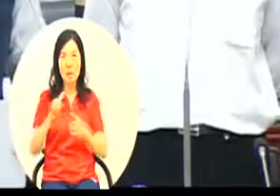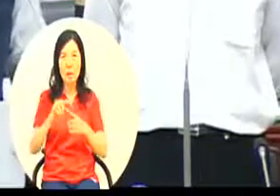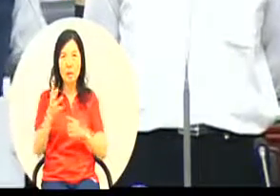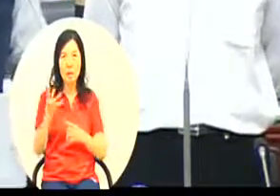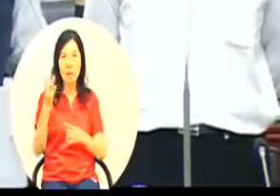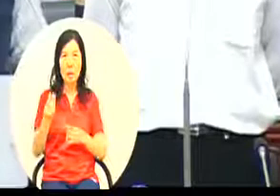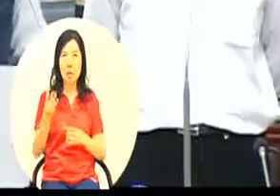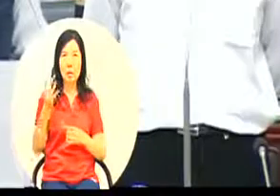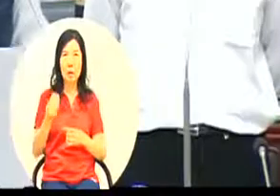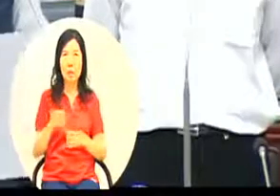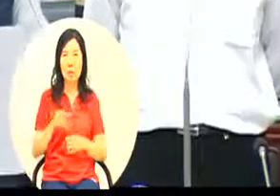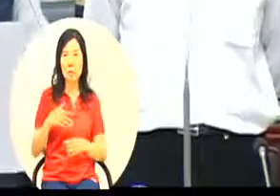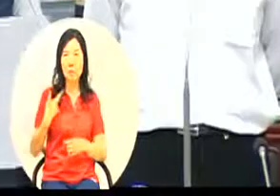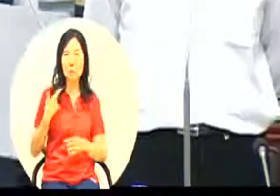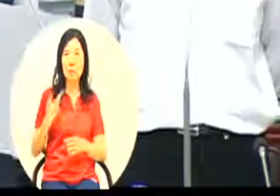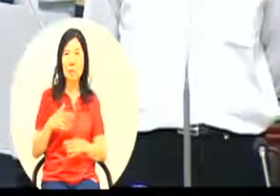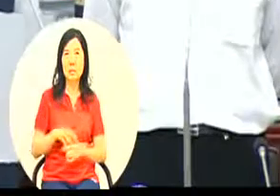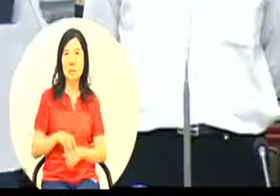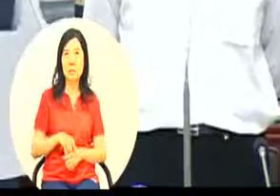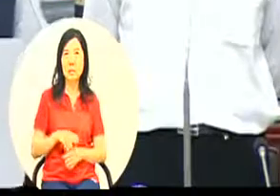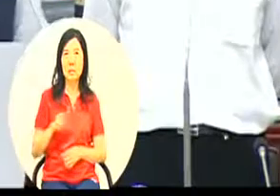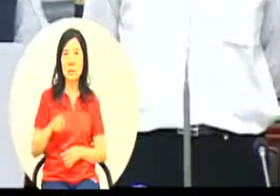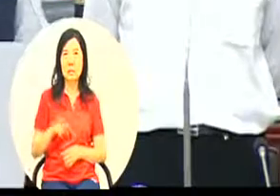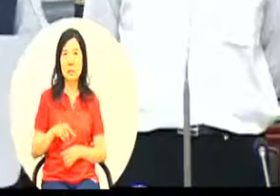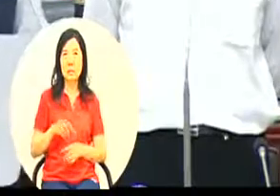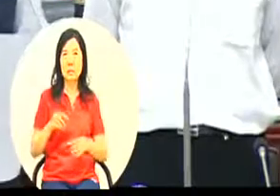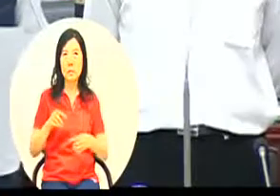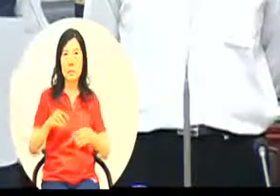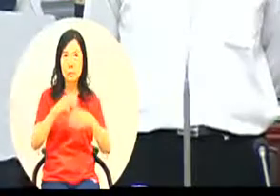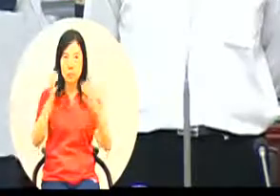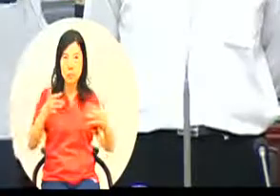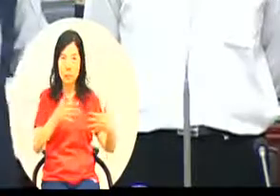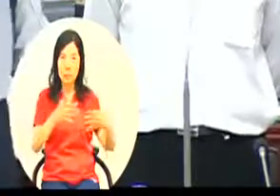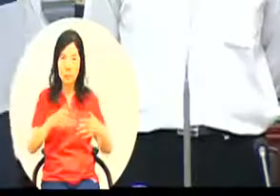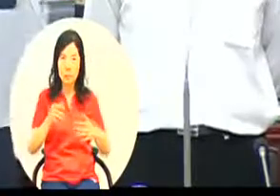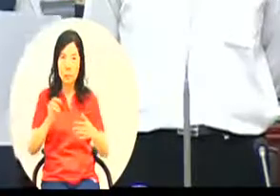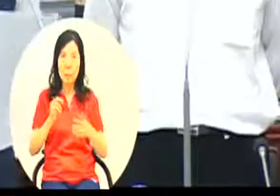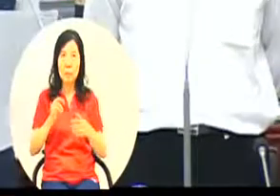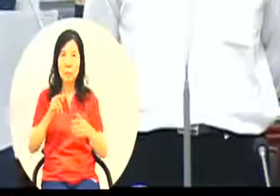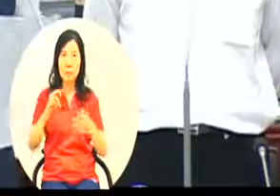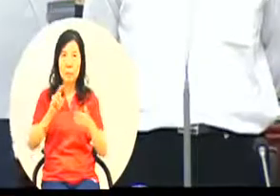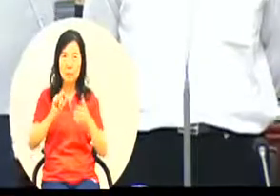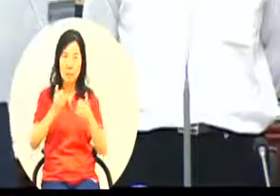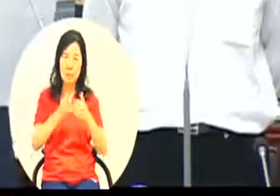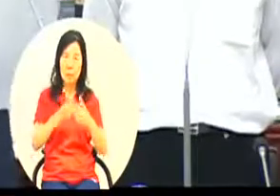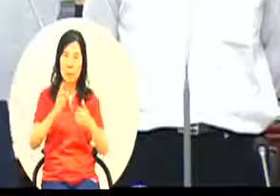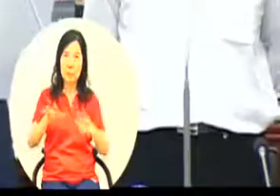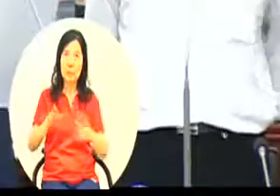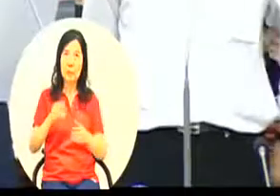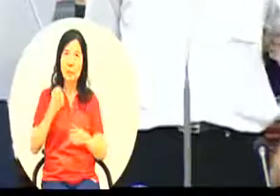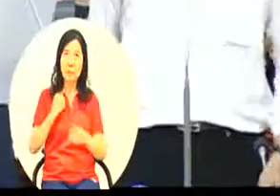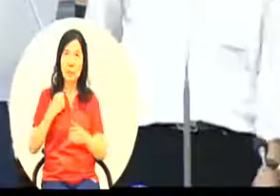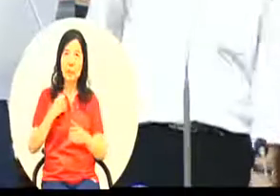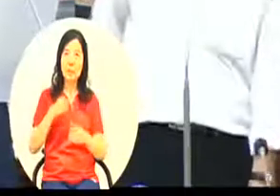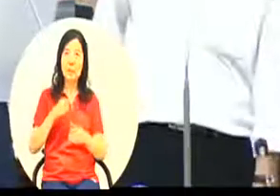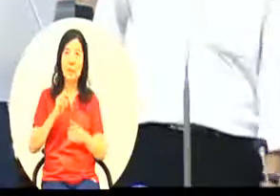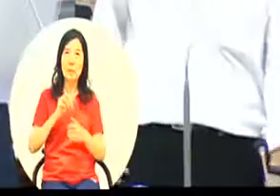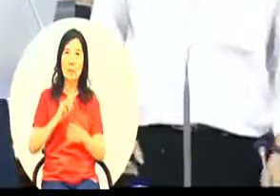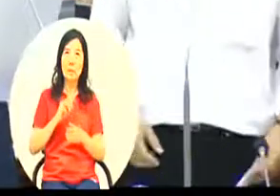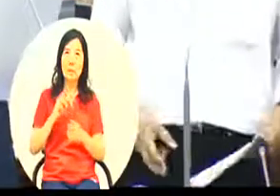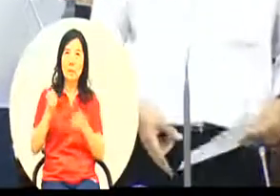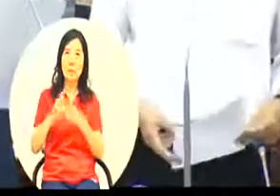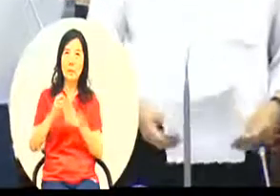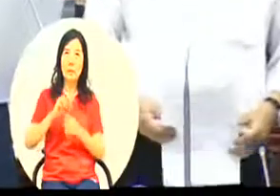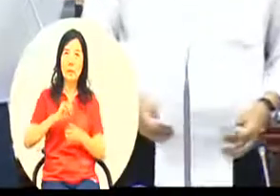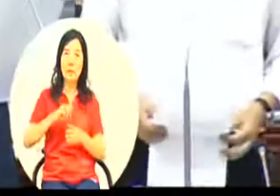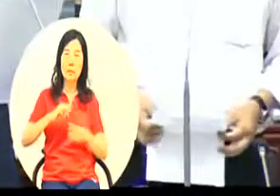那其实，透过这次总咨询的机会，我也希望让他们知道说，他们这是他们的行